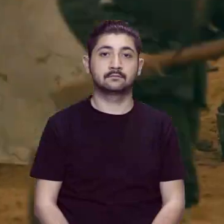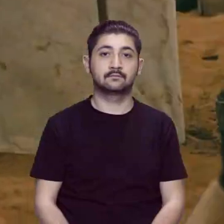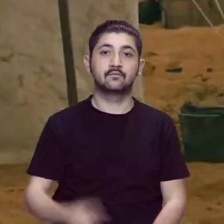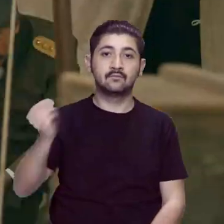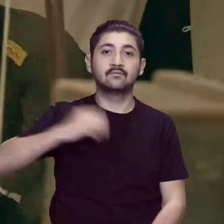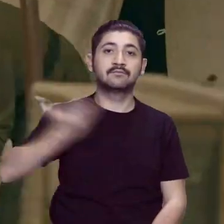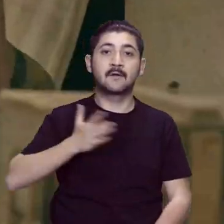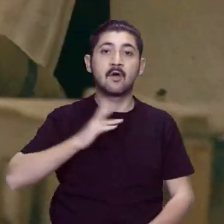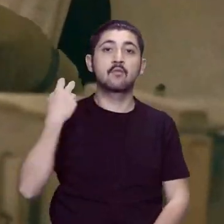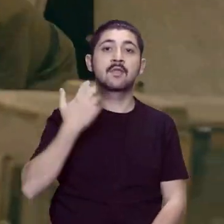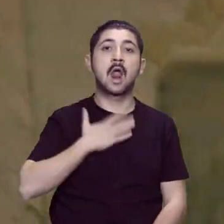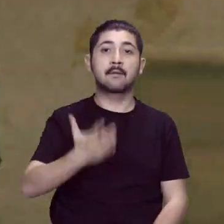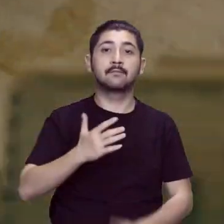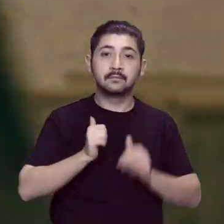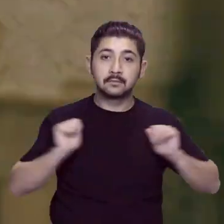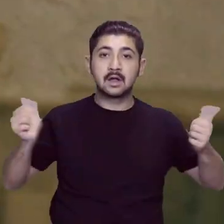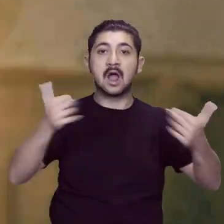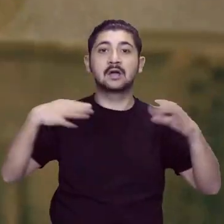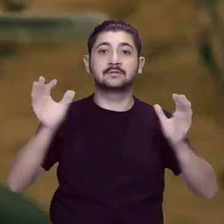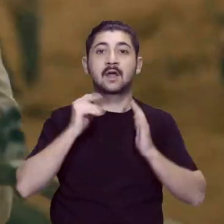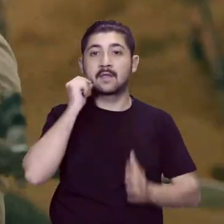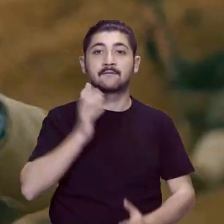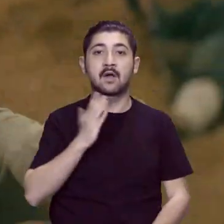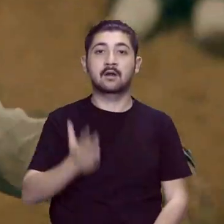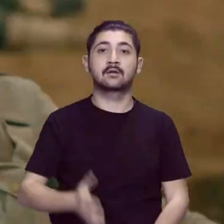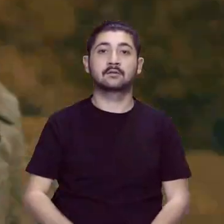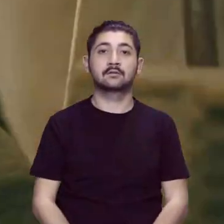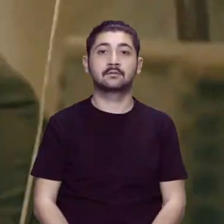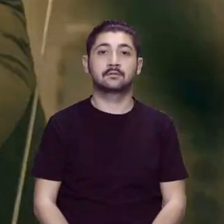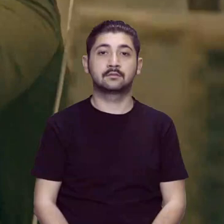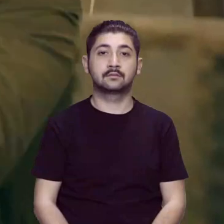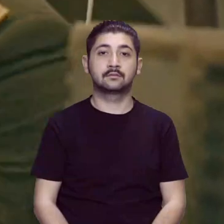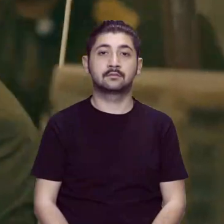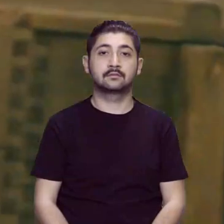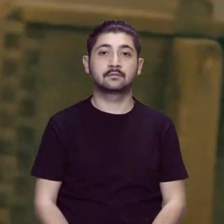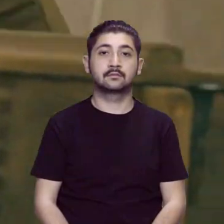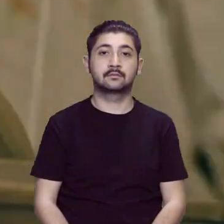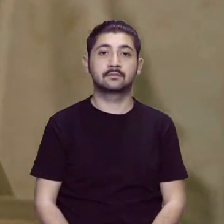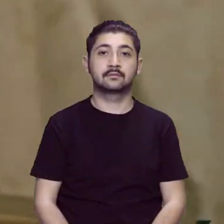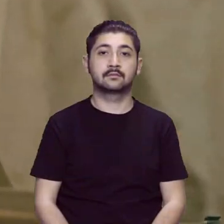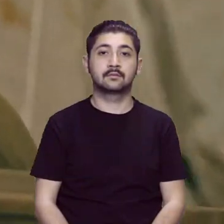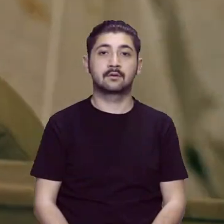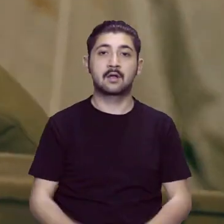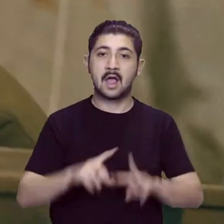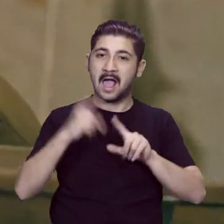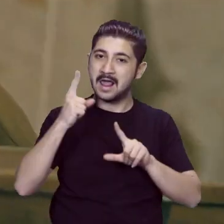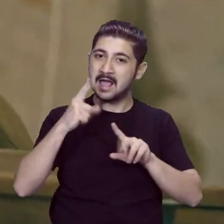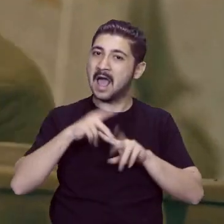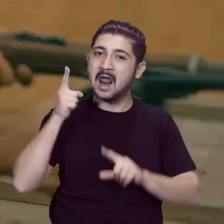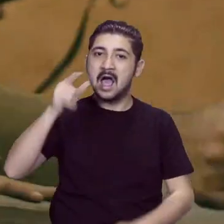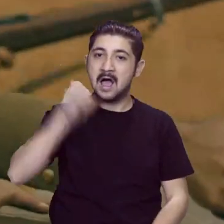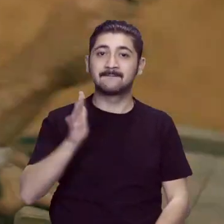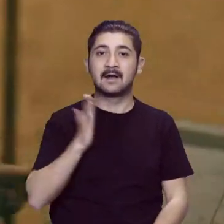Tuzak bu kumandanım! Etrafınızı sarmışlar! Şefik bir İngiliz'i alnından vurdu. Ali, Ali